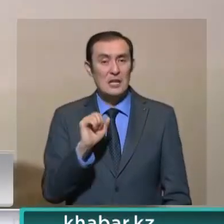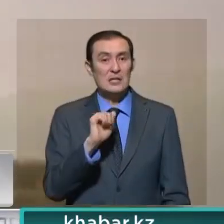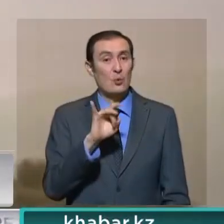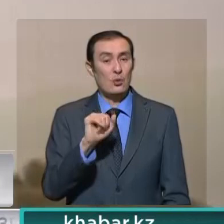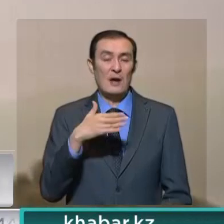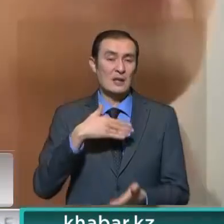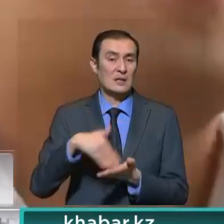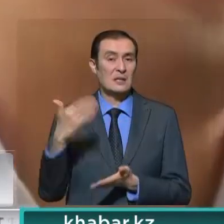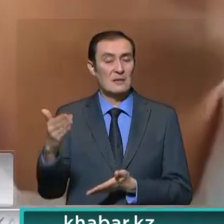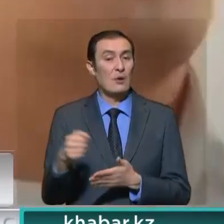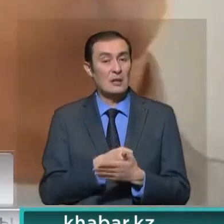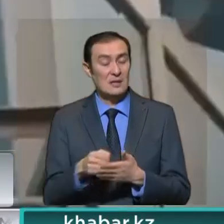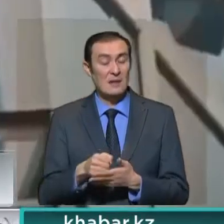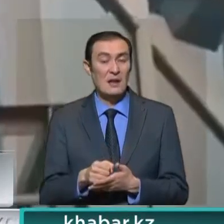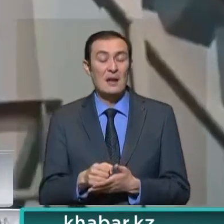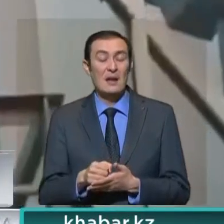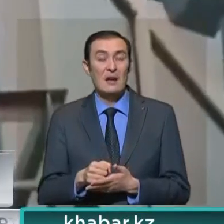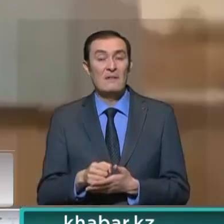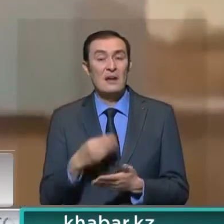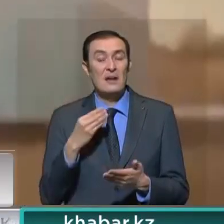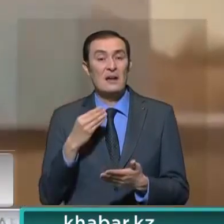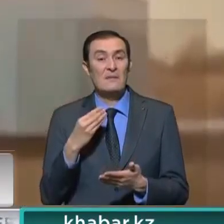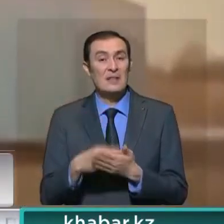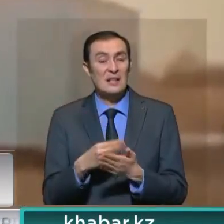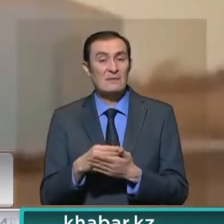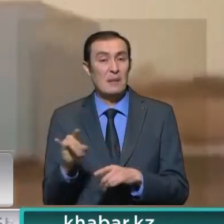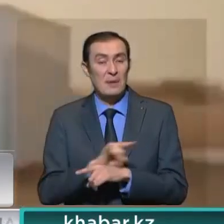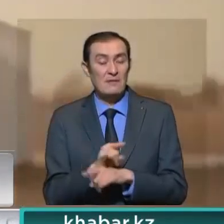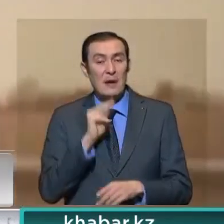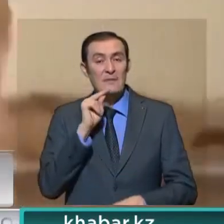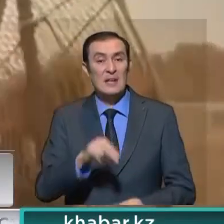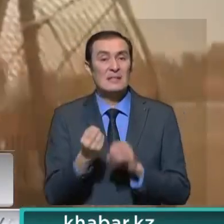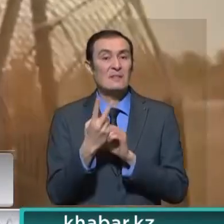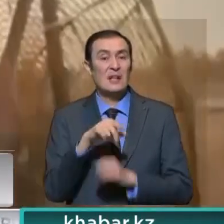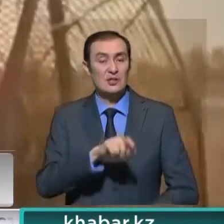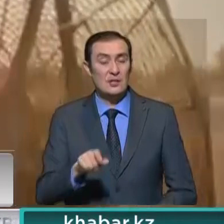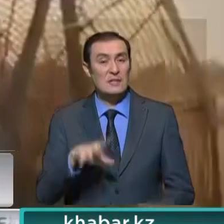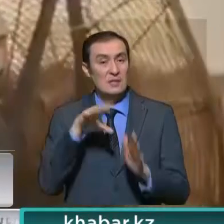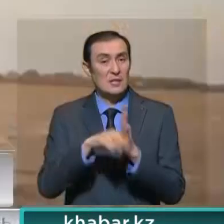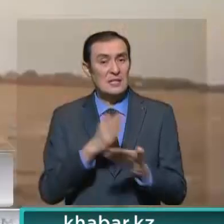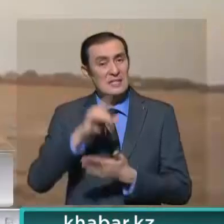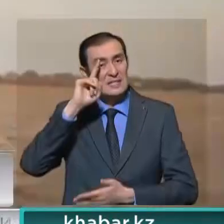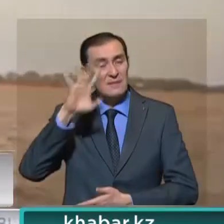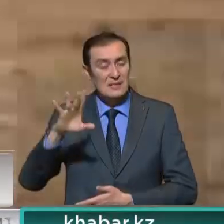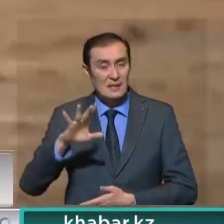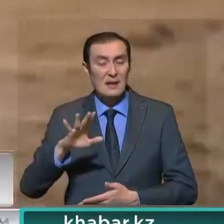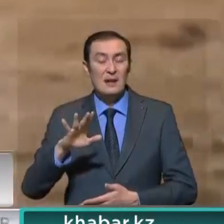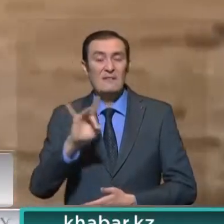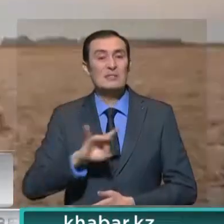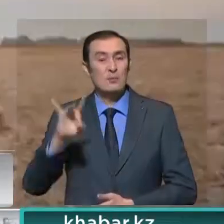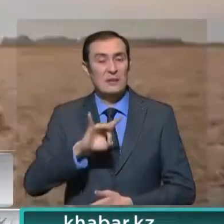отклонила его ходатайство в незаконной инвестиционной деятельности обвиняются 12 человек среди них известные в нашей республике